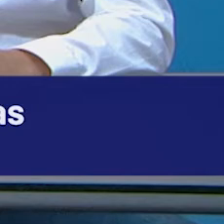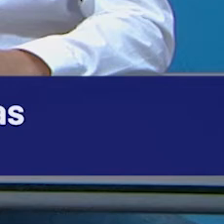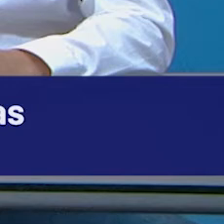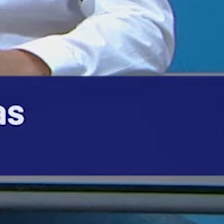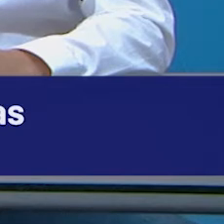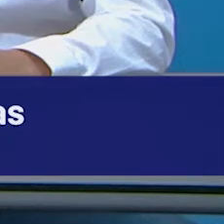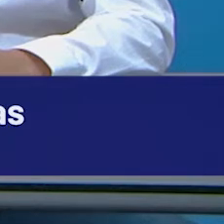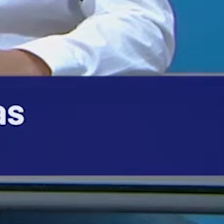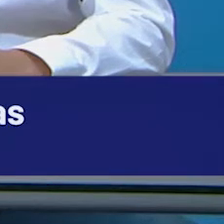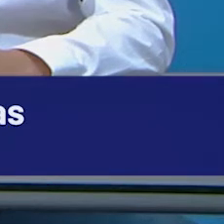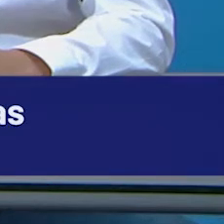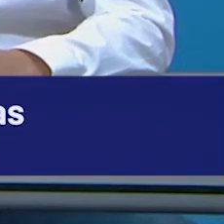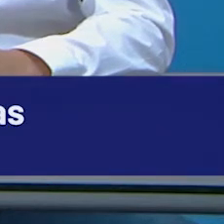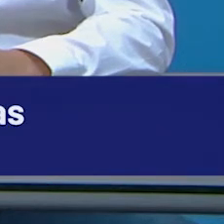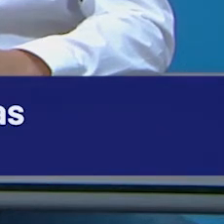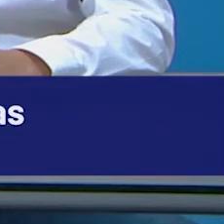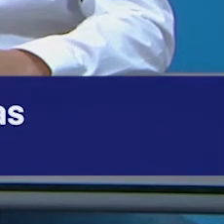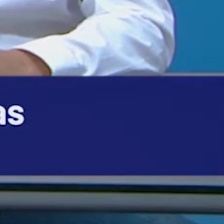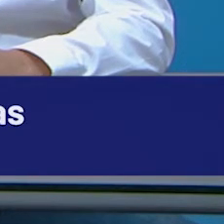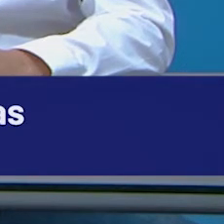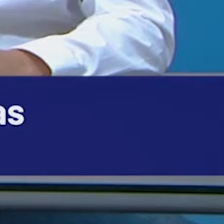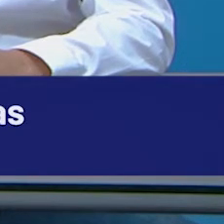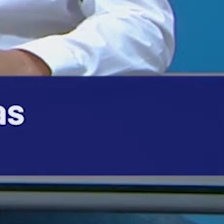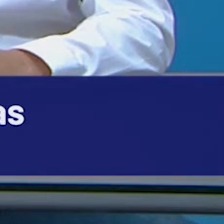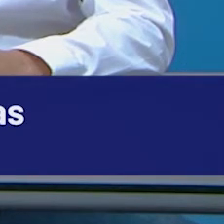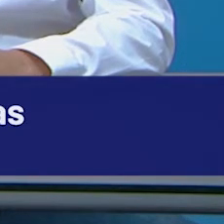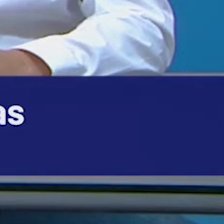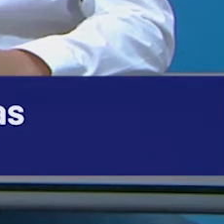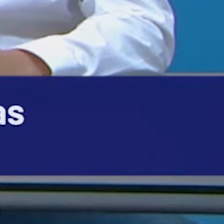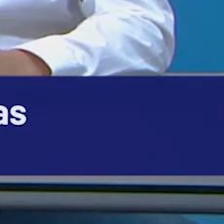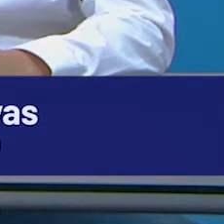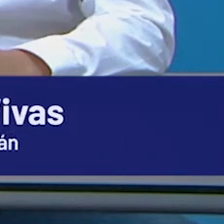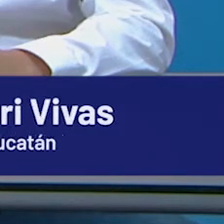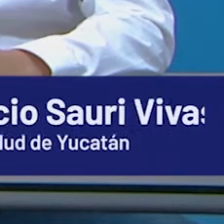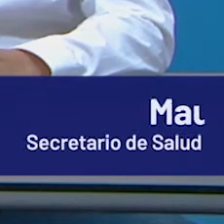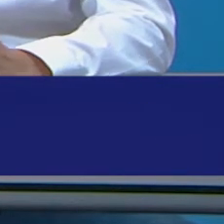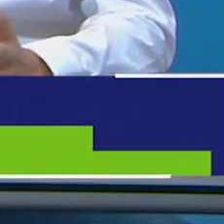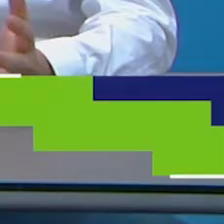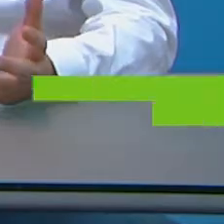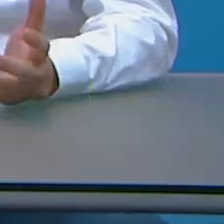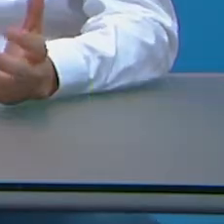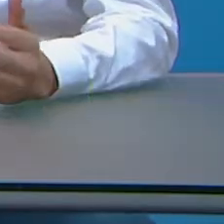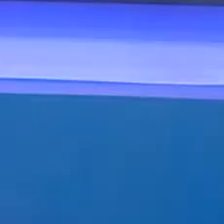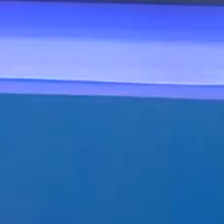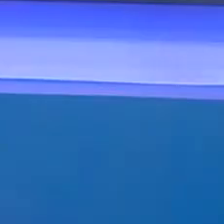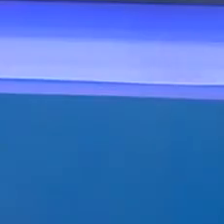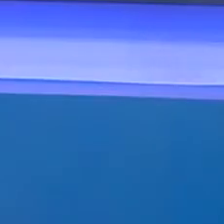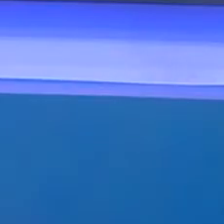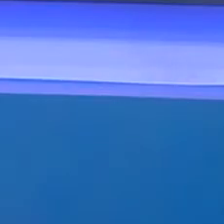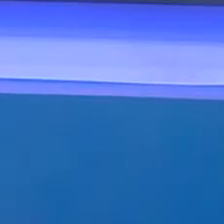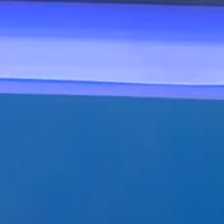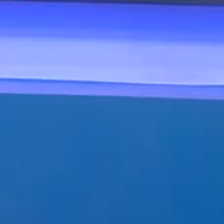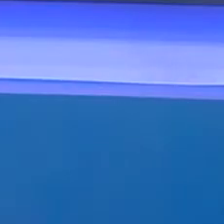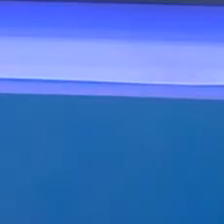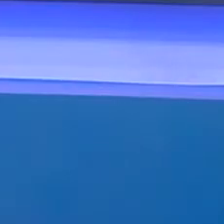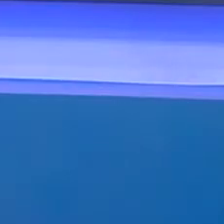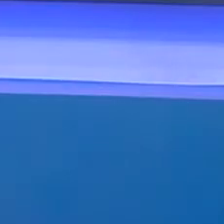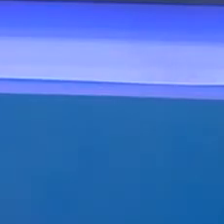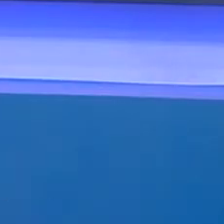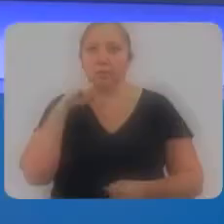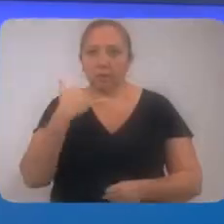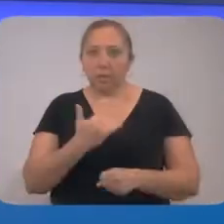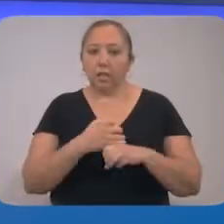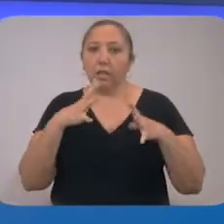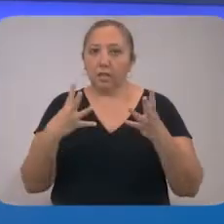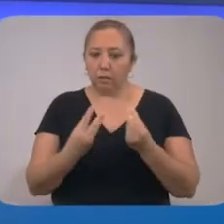Tianon, Ichiliosh Hatsil, le talamil utasma le kohanil coronavirus COVID-19. Le hela, yetur hachkuchik pahaltung,